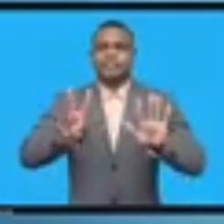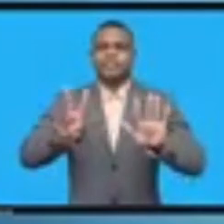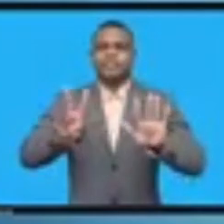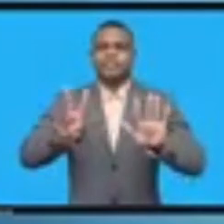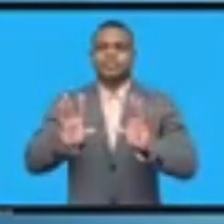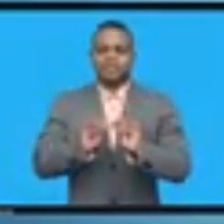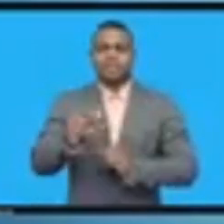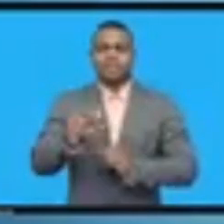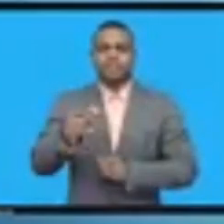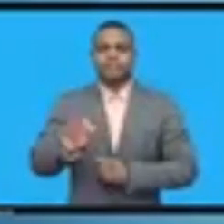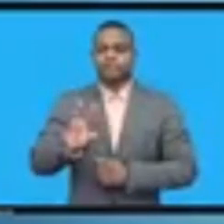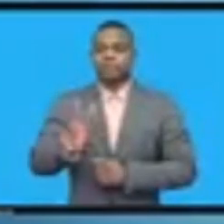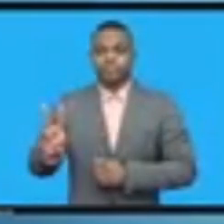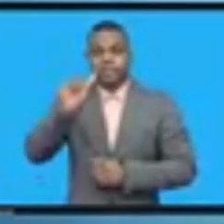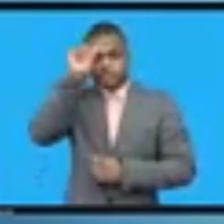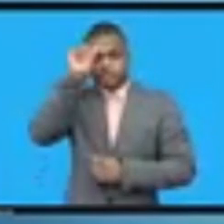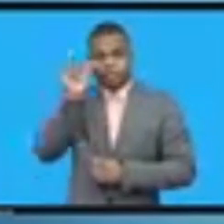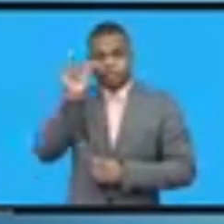有，